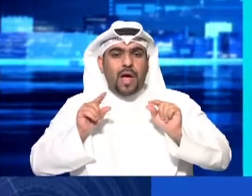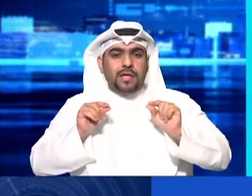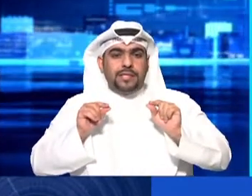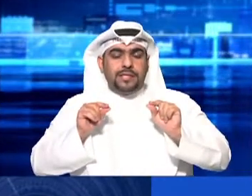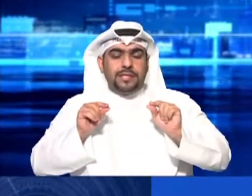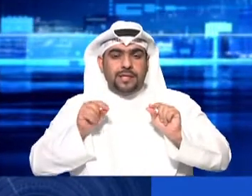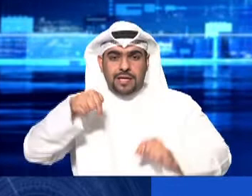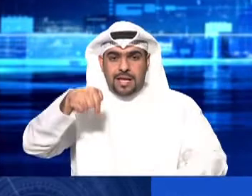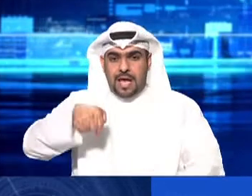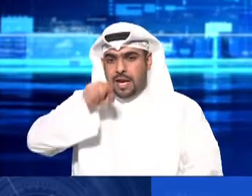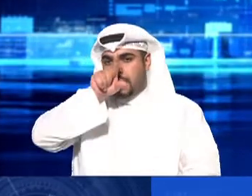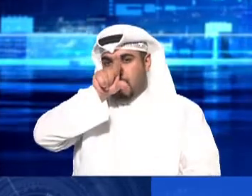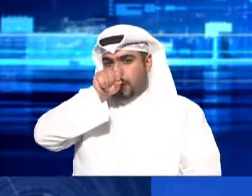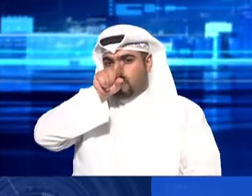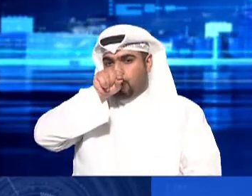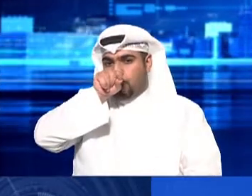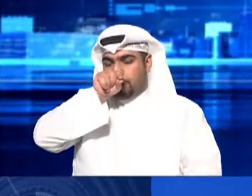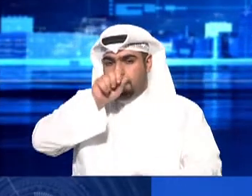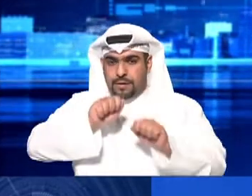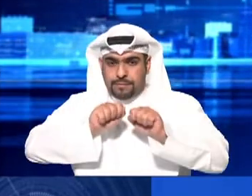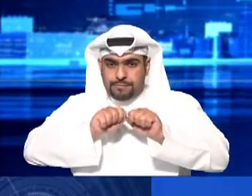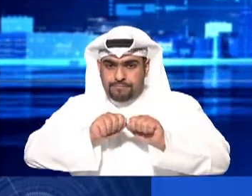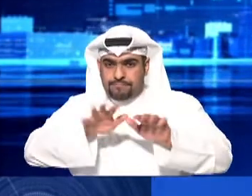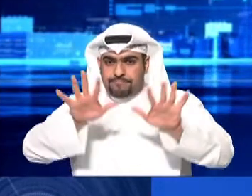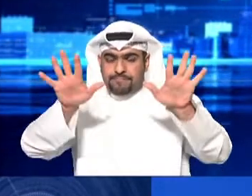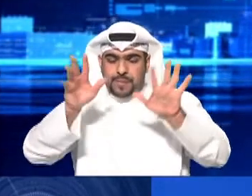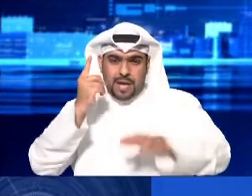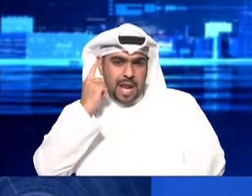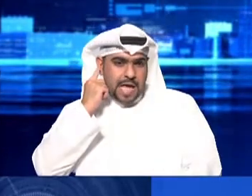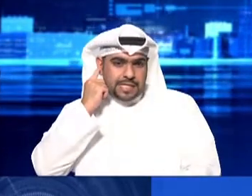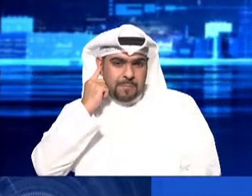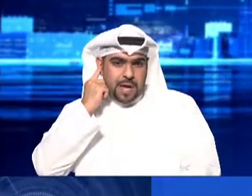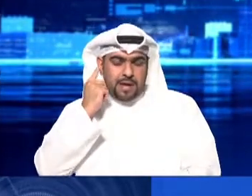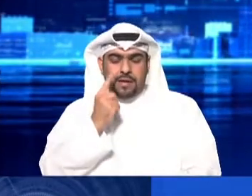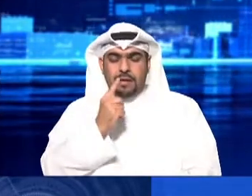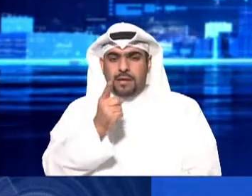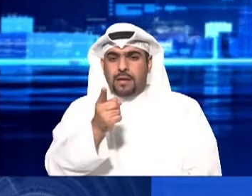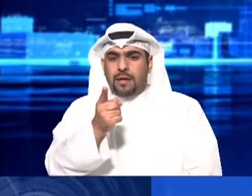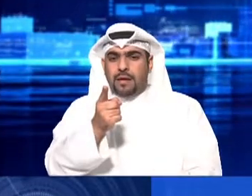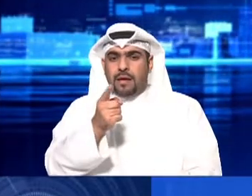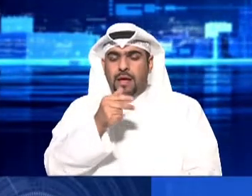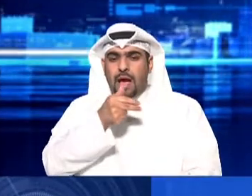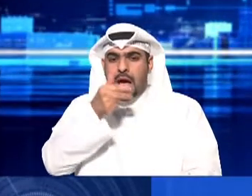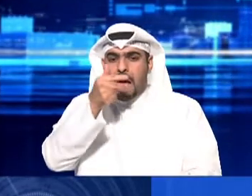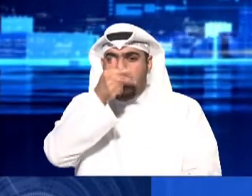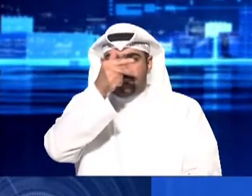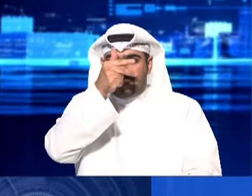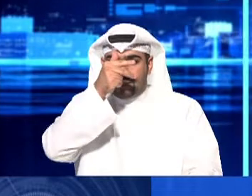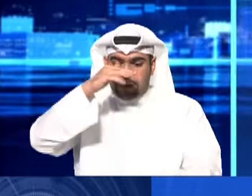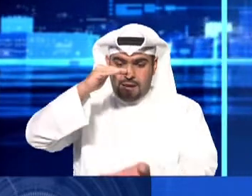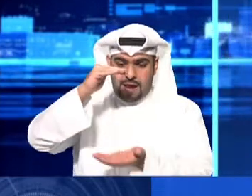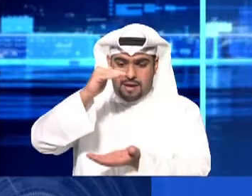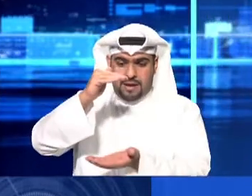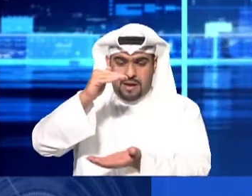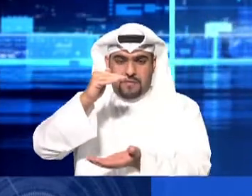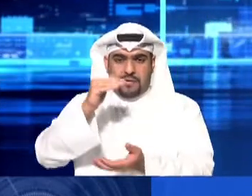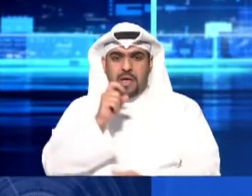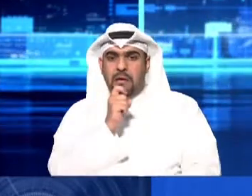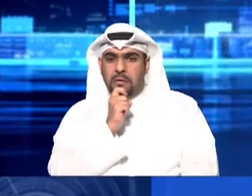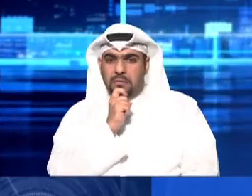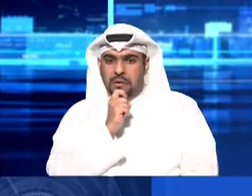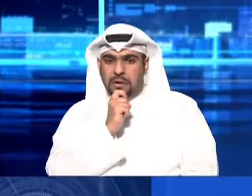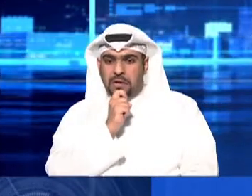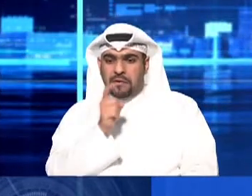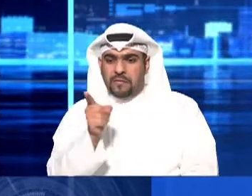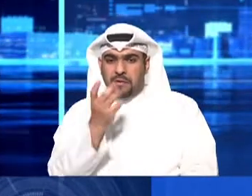التواصل الاجتماعي من معلومات لا أساس لها من الصحة عن جودة وسلامة اسطوانات الغاز، داعية